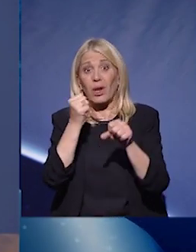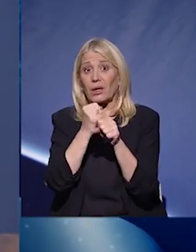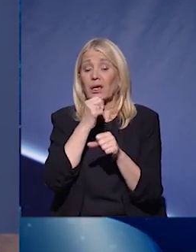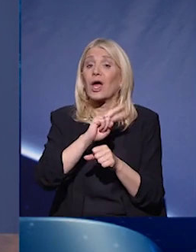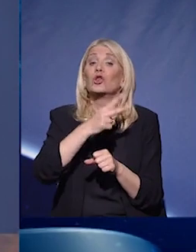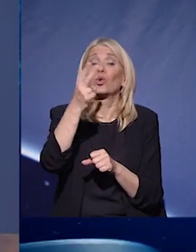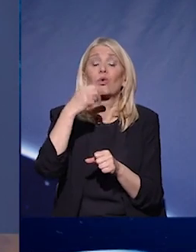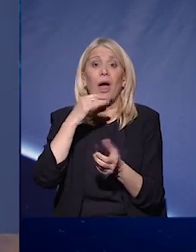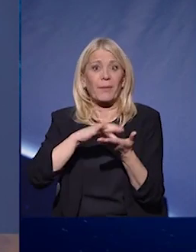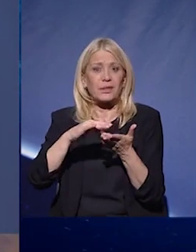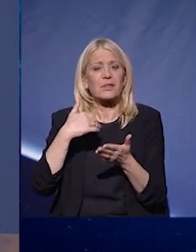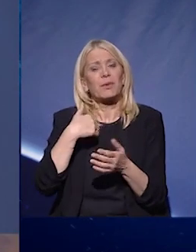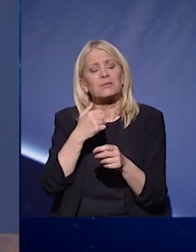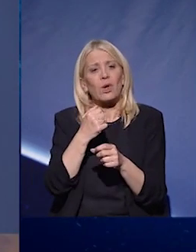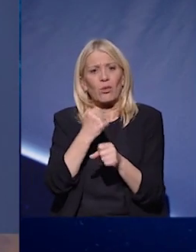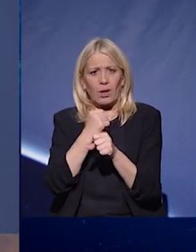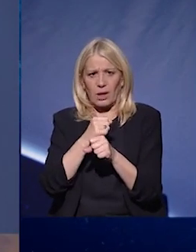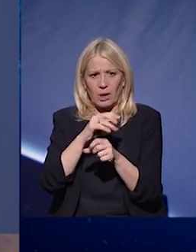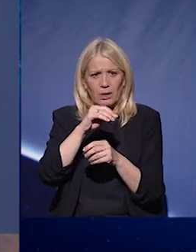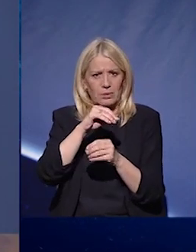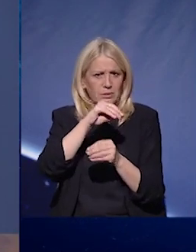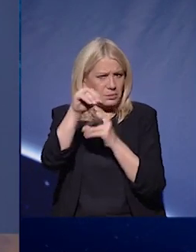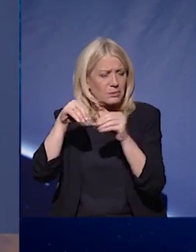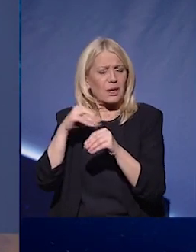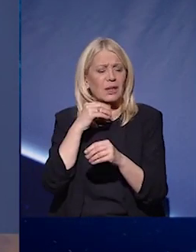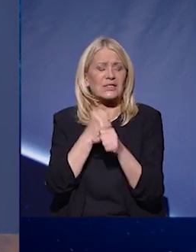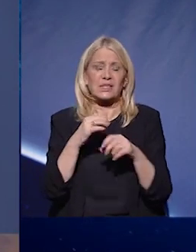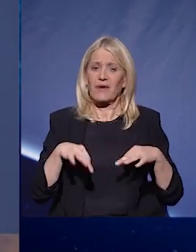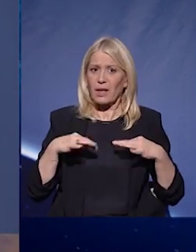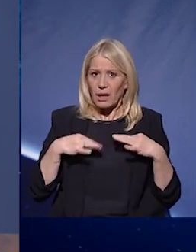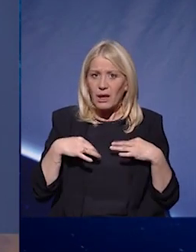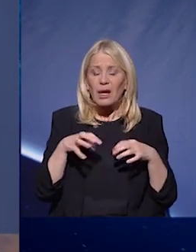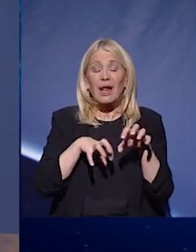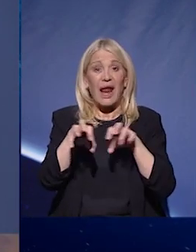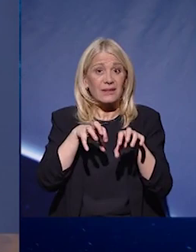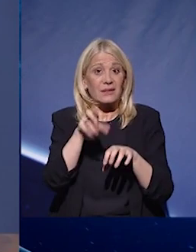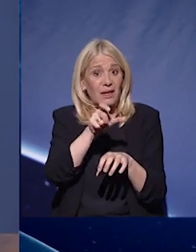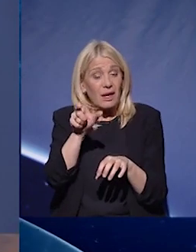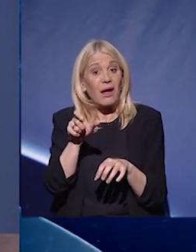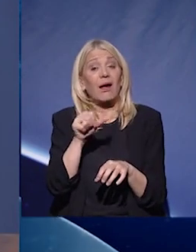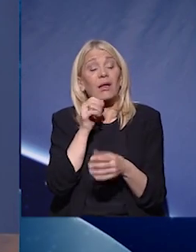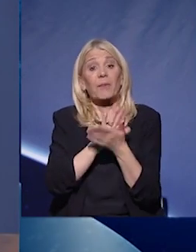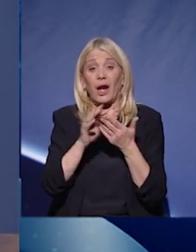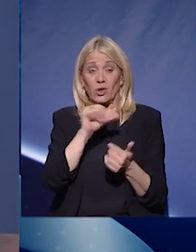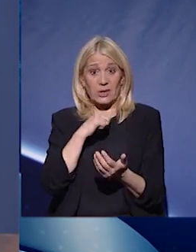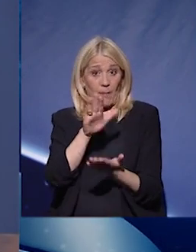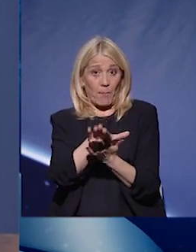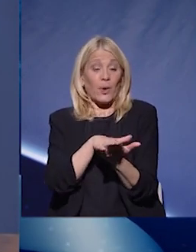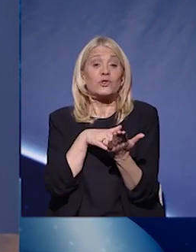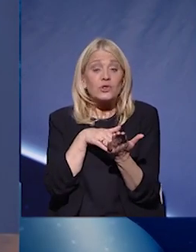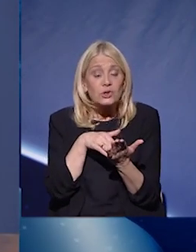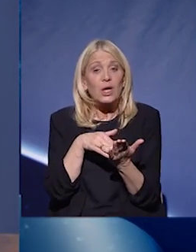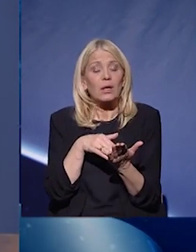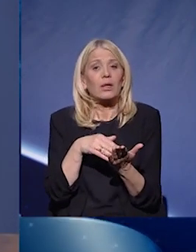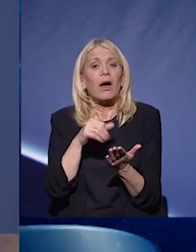mestima. Vršili smo preraspodelu i zdravstvenih radnika, već praktično od samog početka